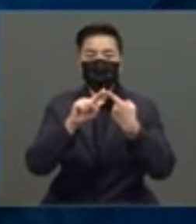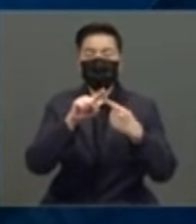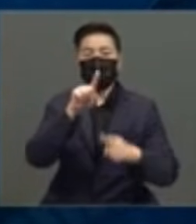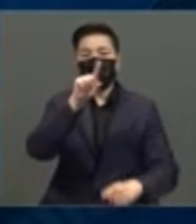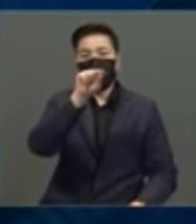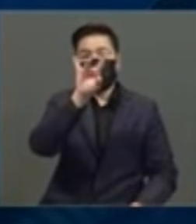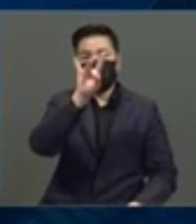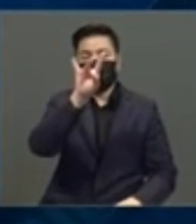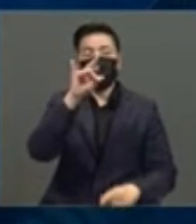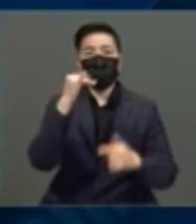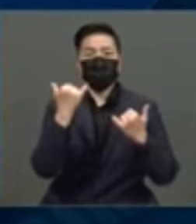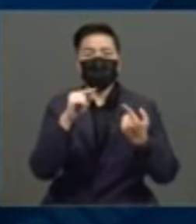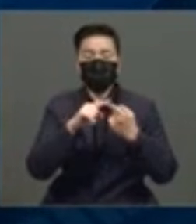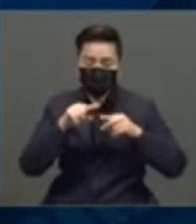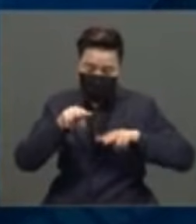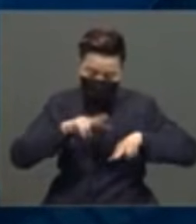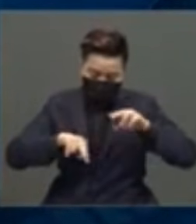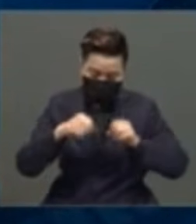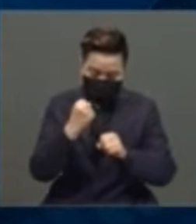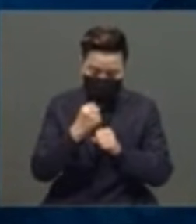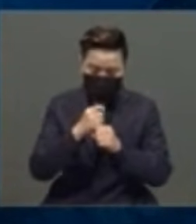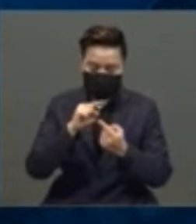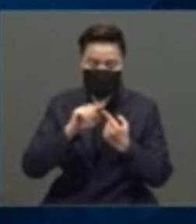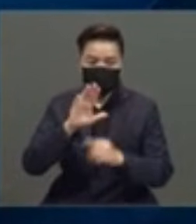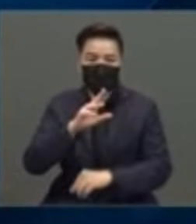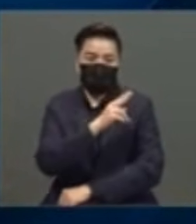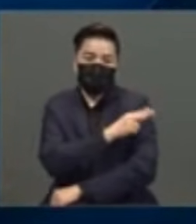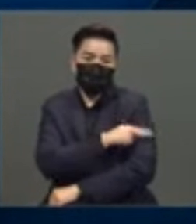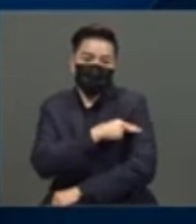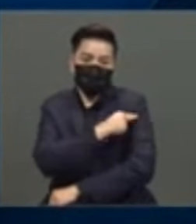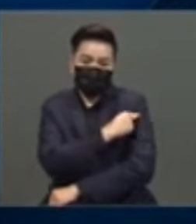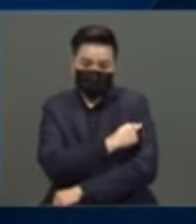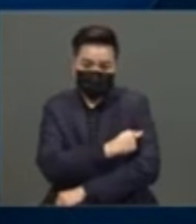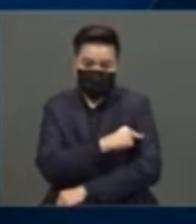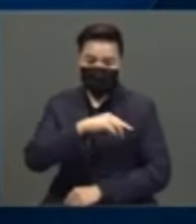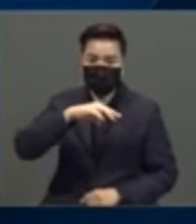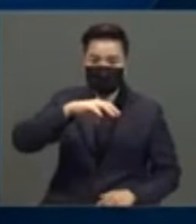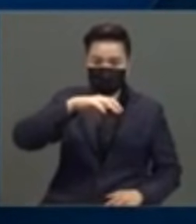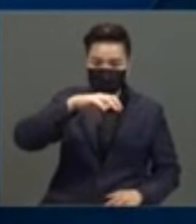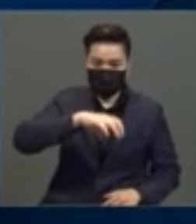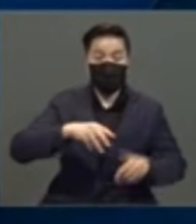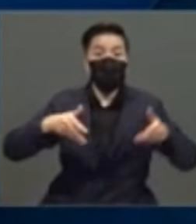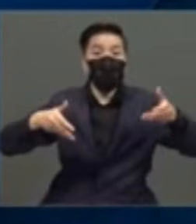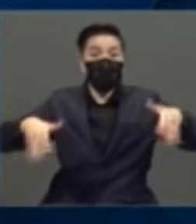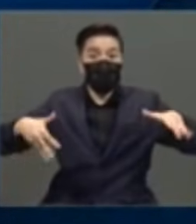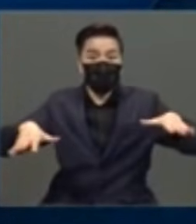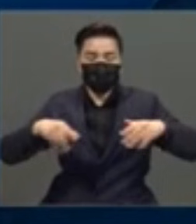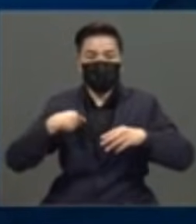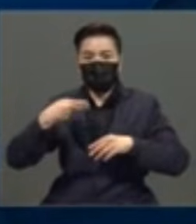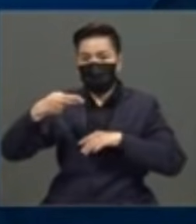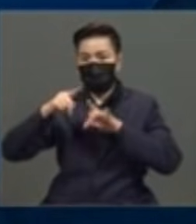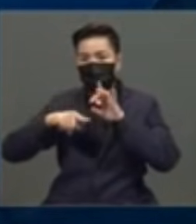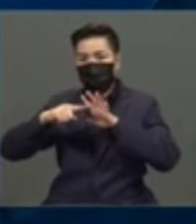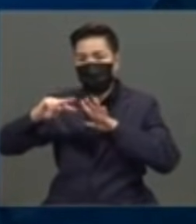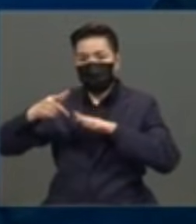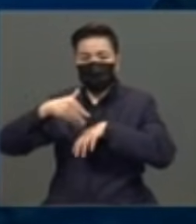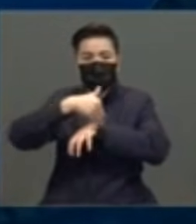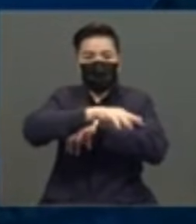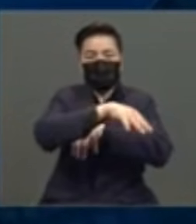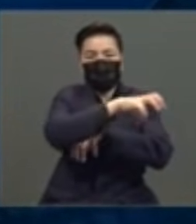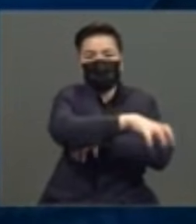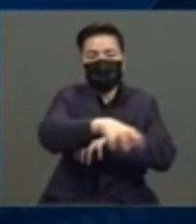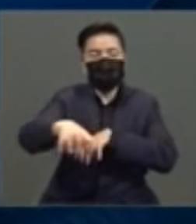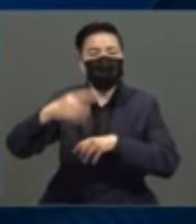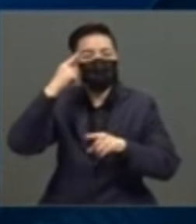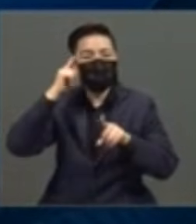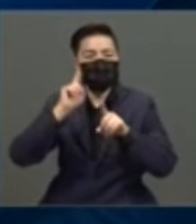ที่28นะครับสำหรับการดำเนินงานของโรงพยาบาลนะครับอันนี้นอกห้างนะครับสถานพยาบาลค